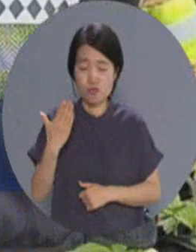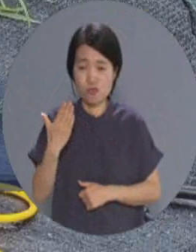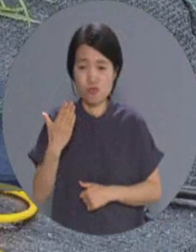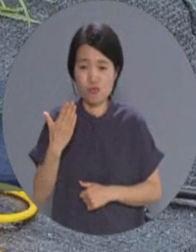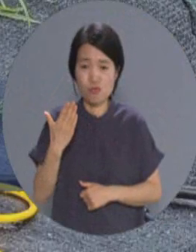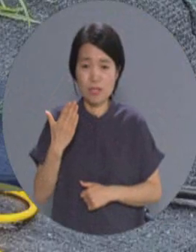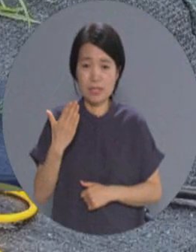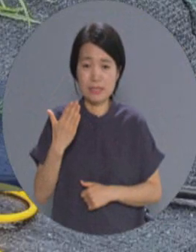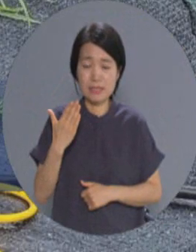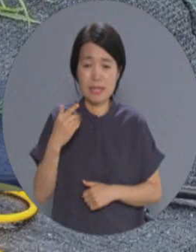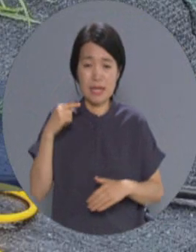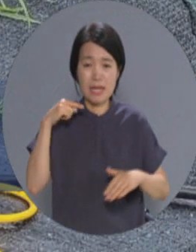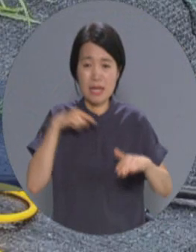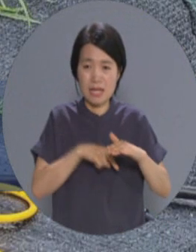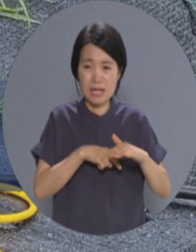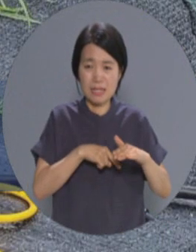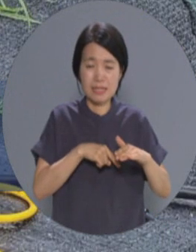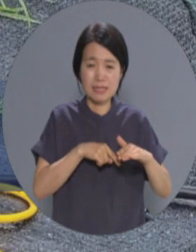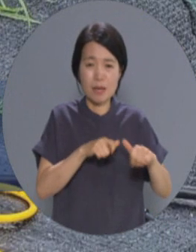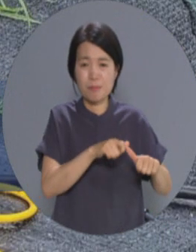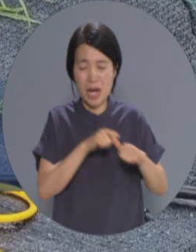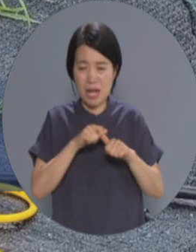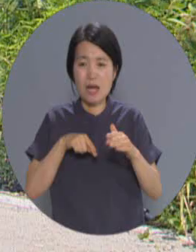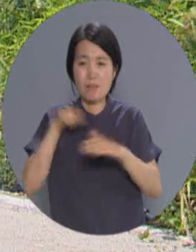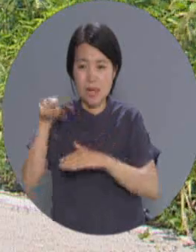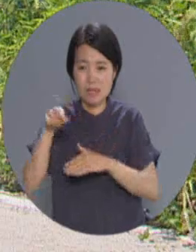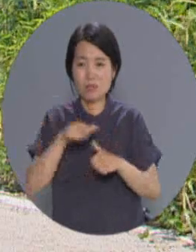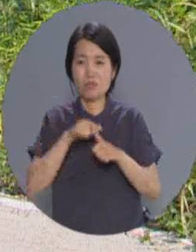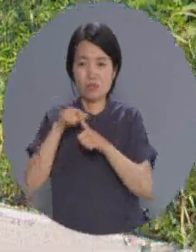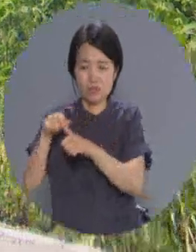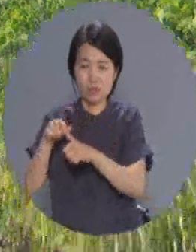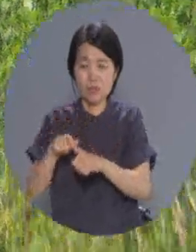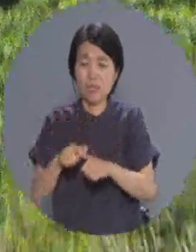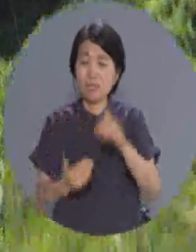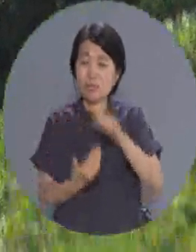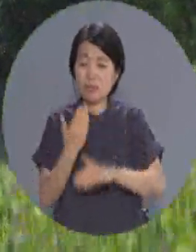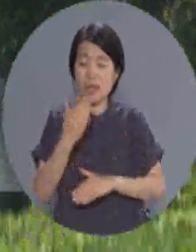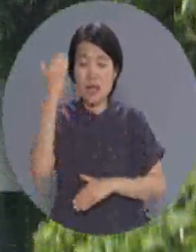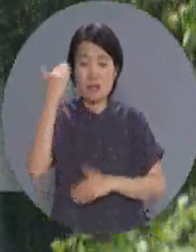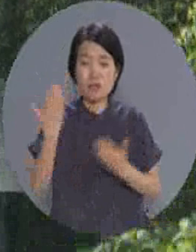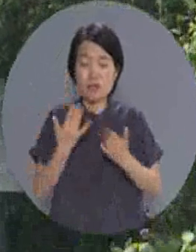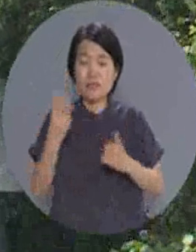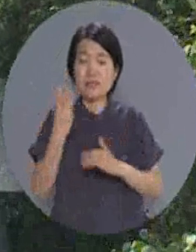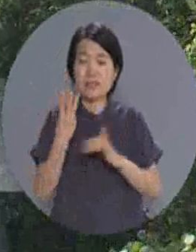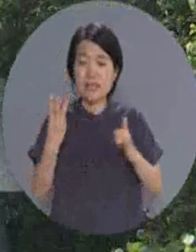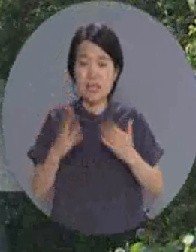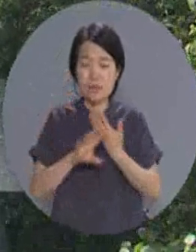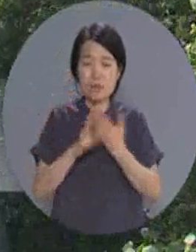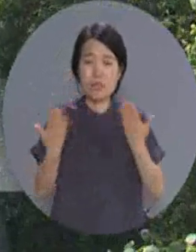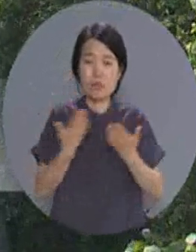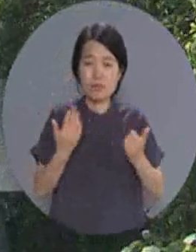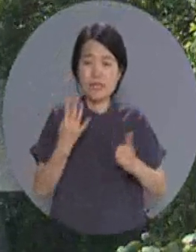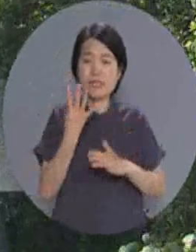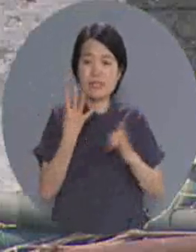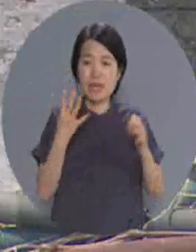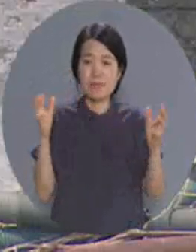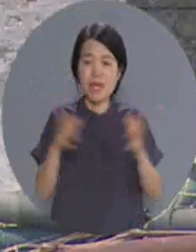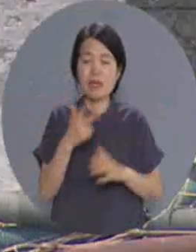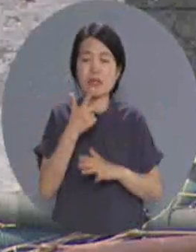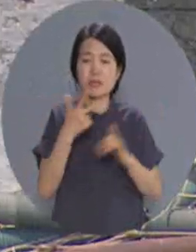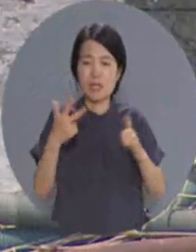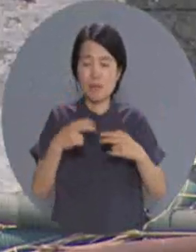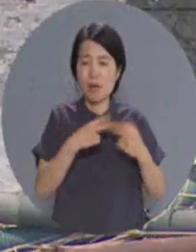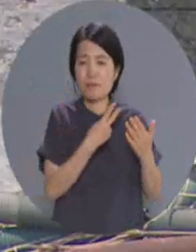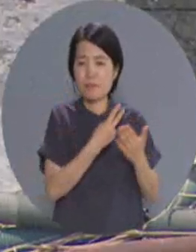구조대에서 그 내부에서 밖으로 구조한 걸로 알고 있습니다. 이 사고로 한국인 노동자 3명과 외국인 노동자 4명 등